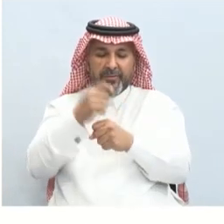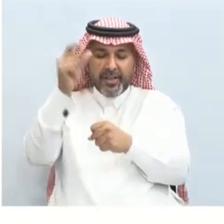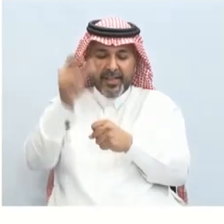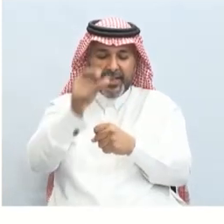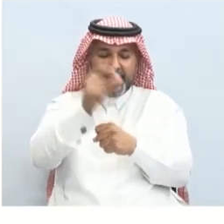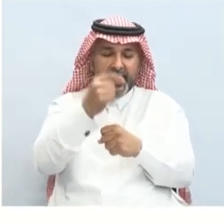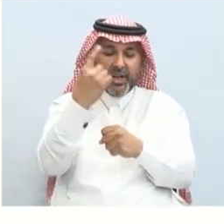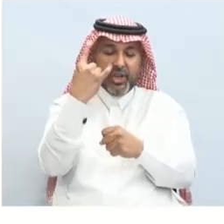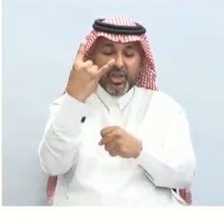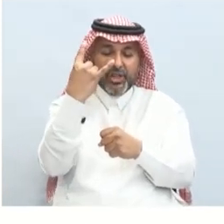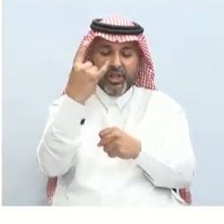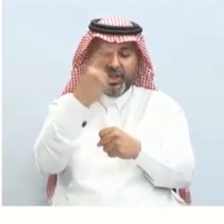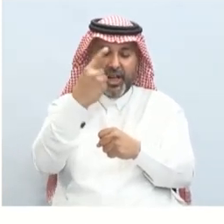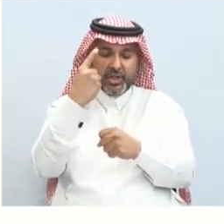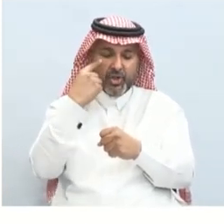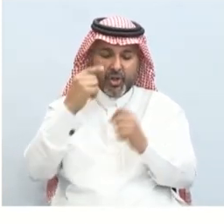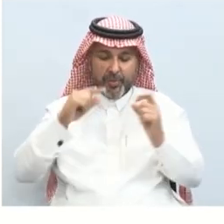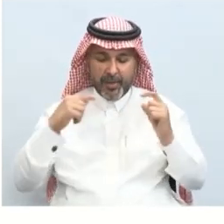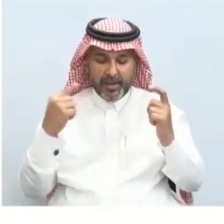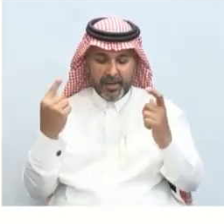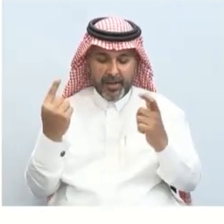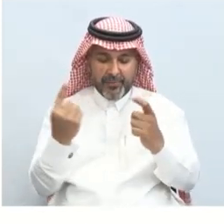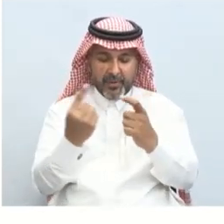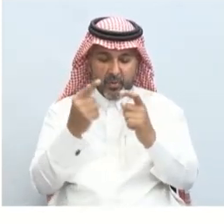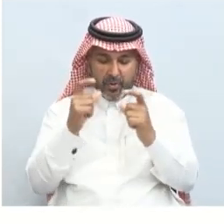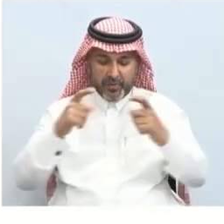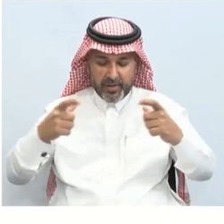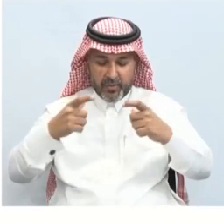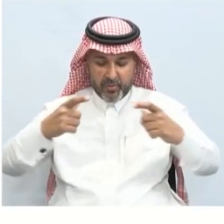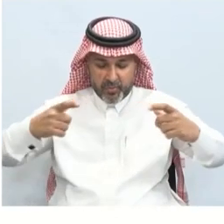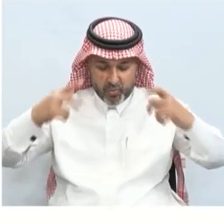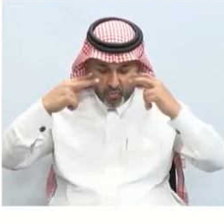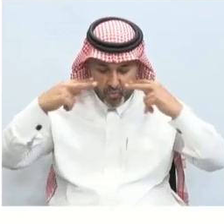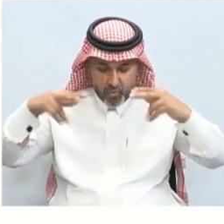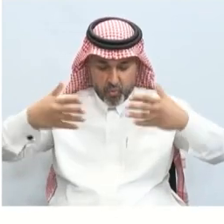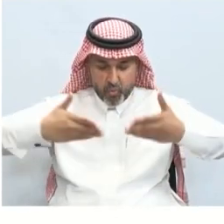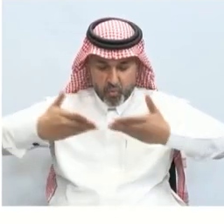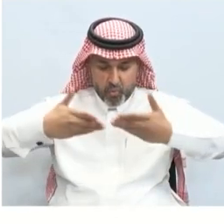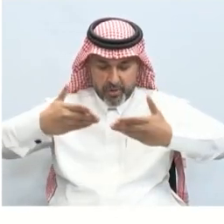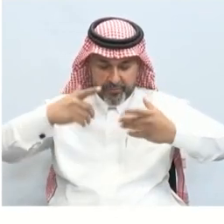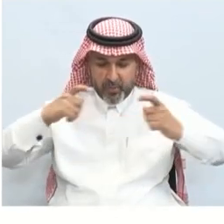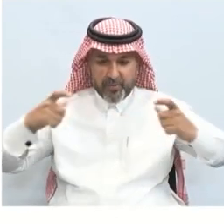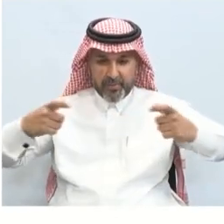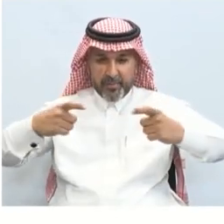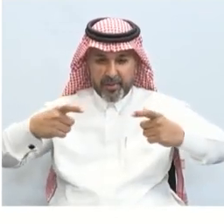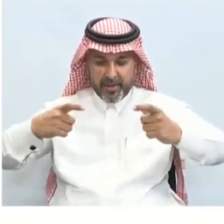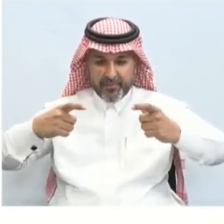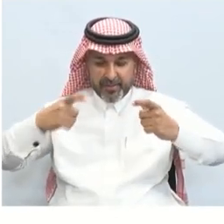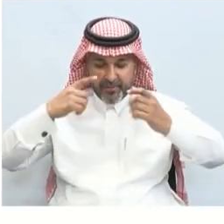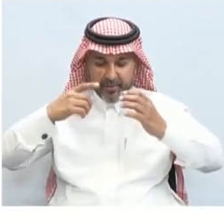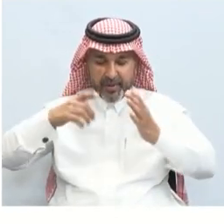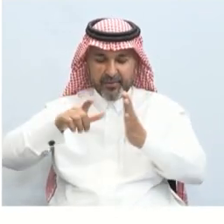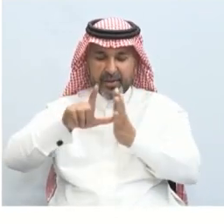وقف حكم المباراه تماما خلف احدهم ها هذه شو اسميها نميها نقطه مرجعيه فهذا